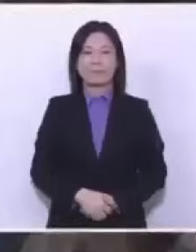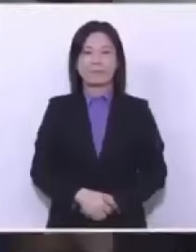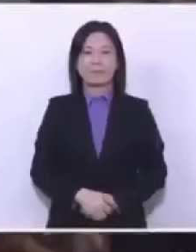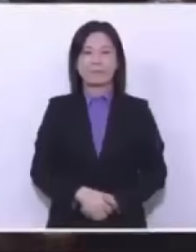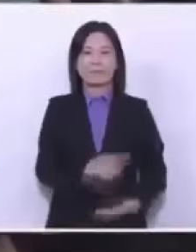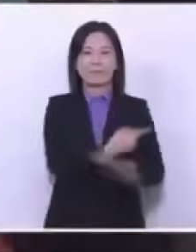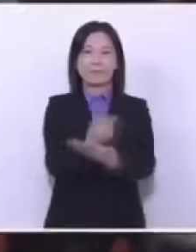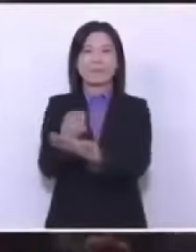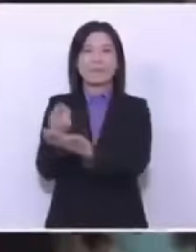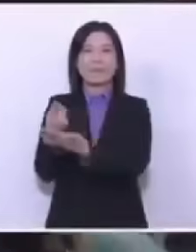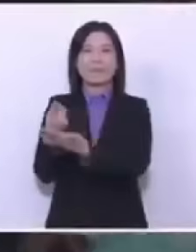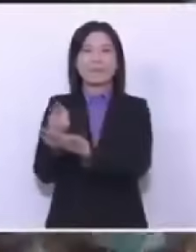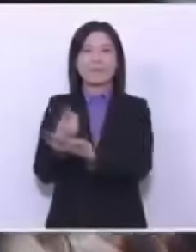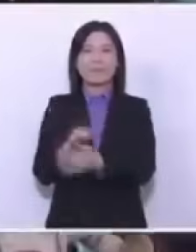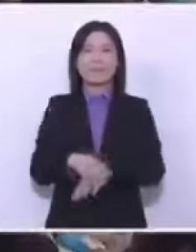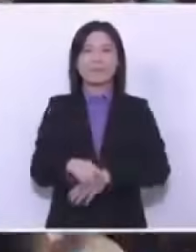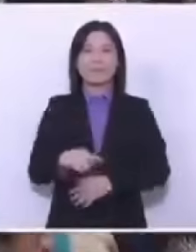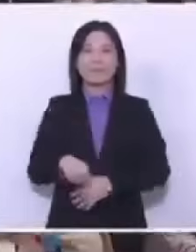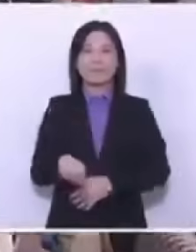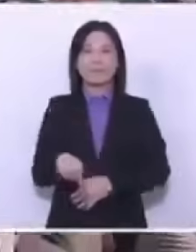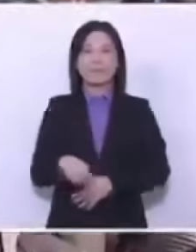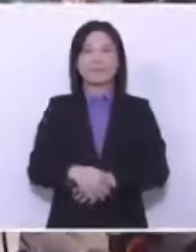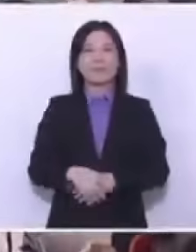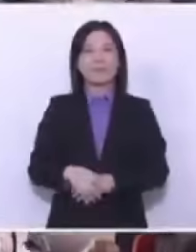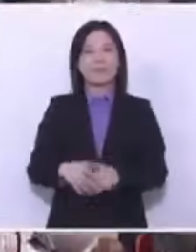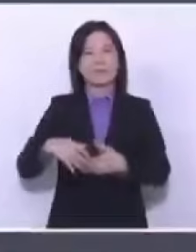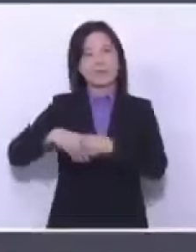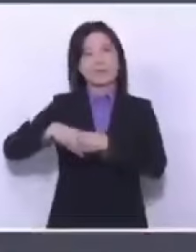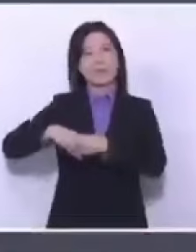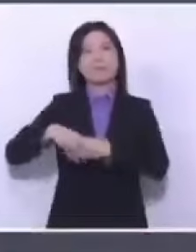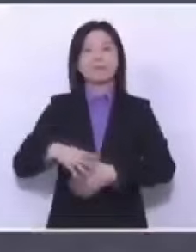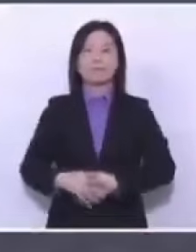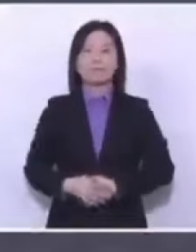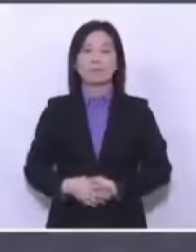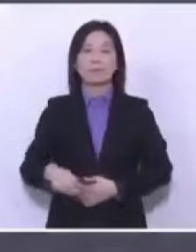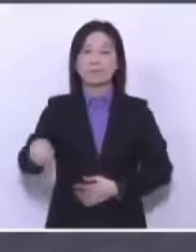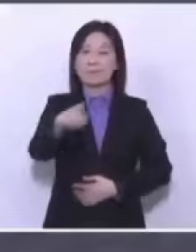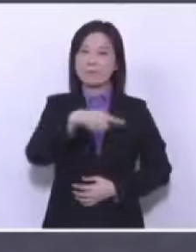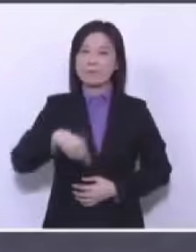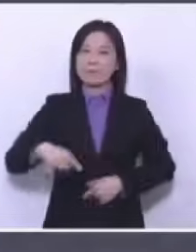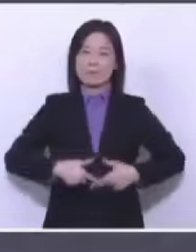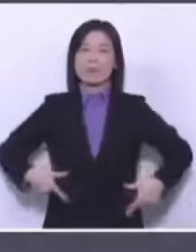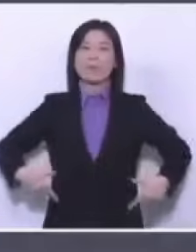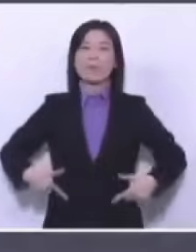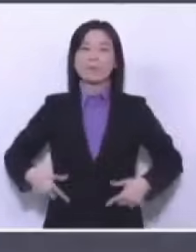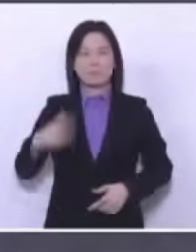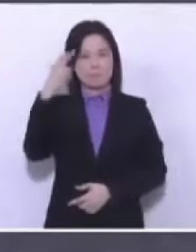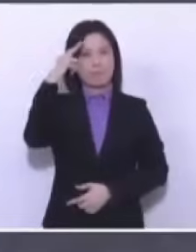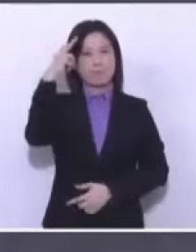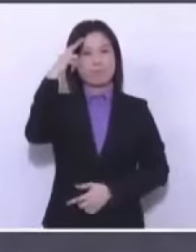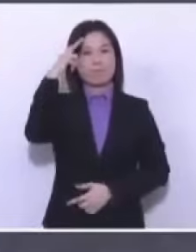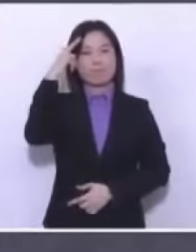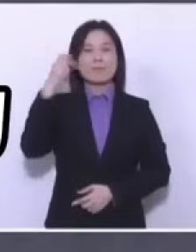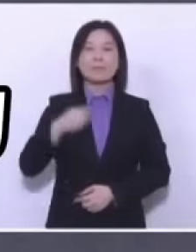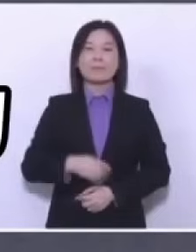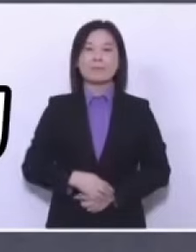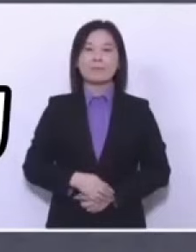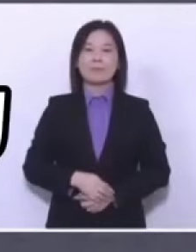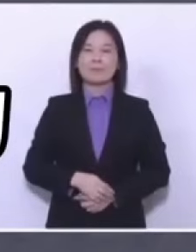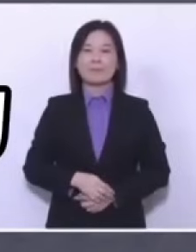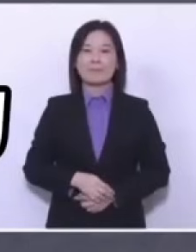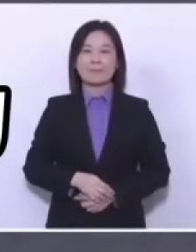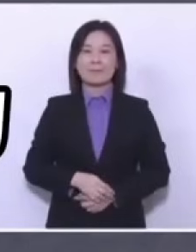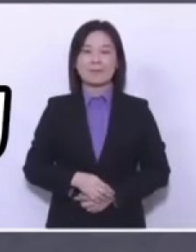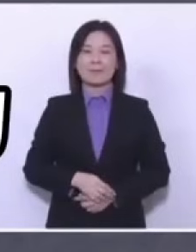各位 Team KP 的革命战友们，因为你们的勇敢与坚持，撼